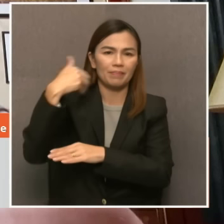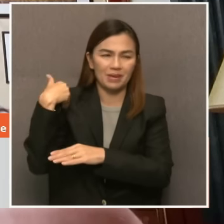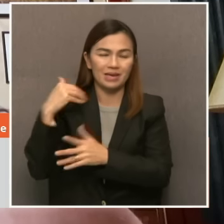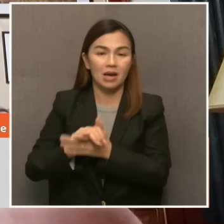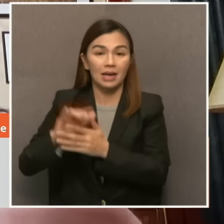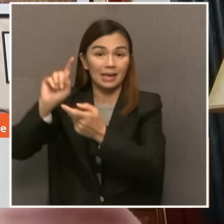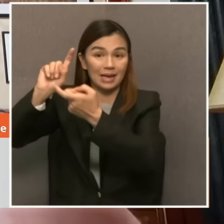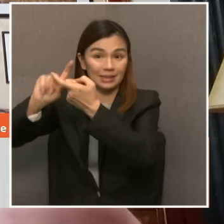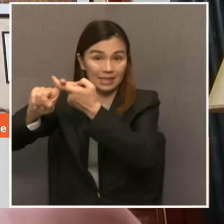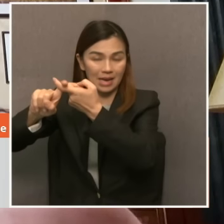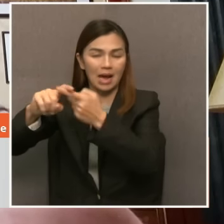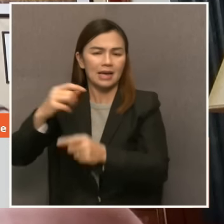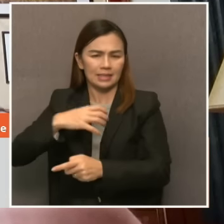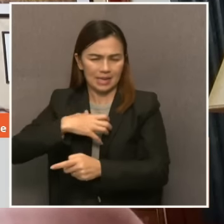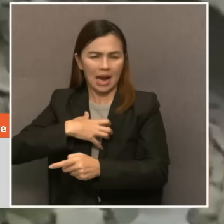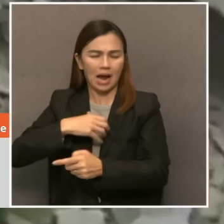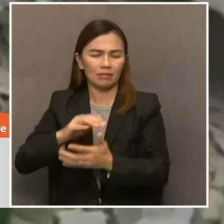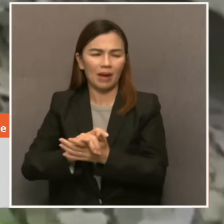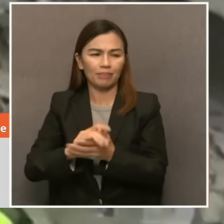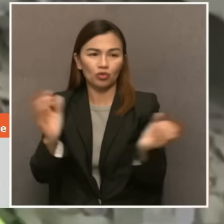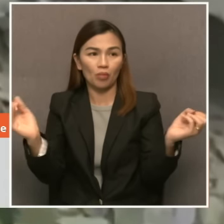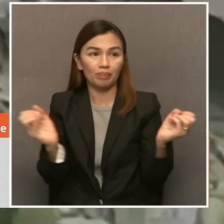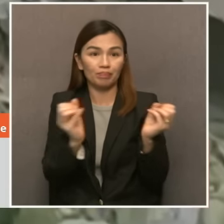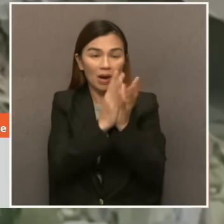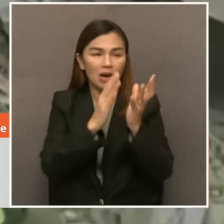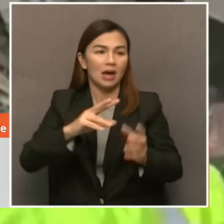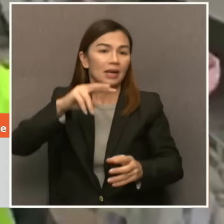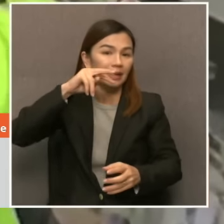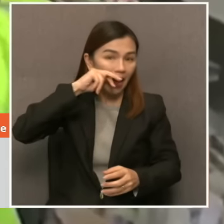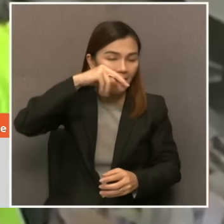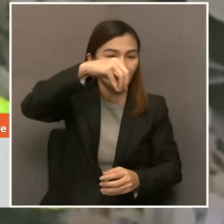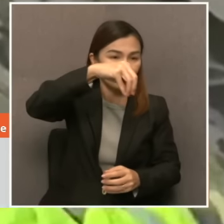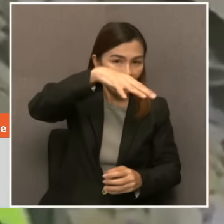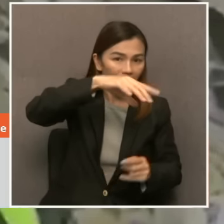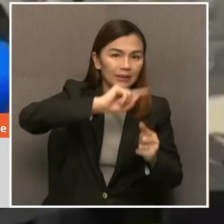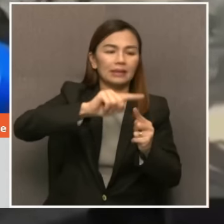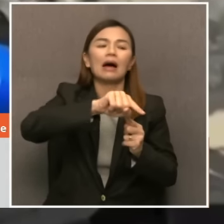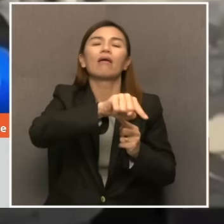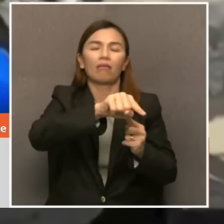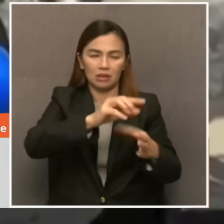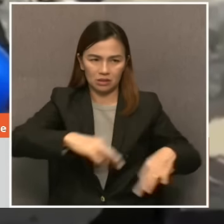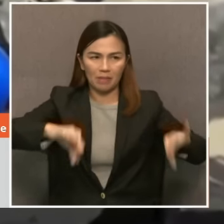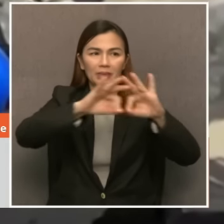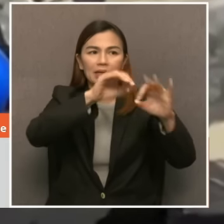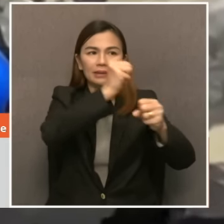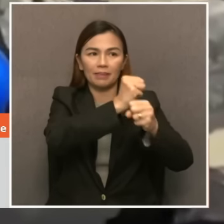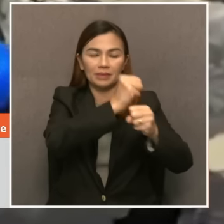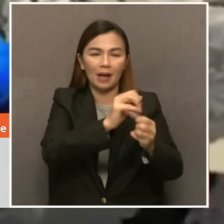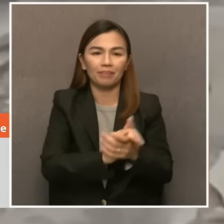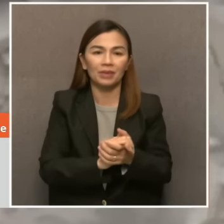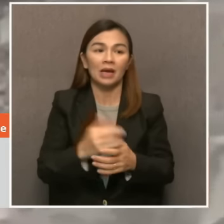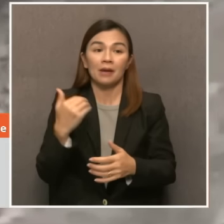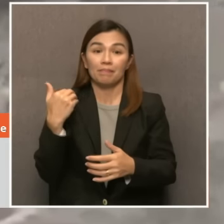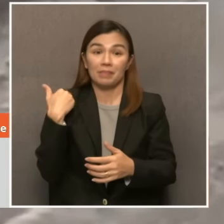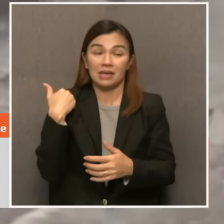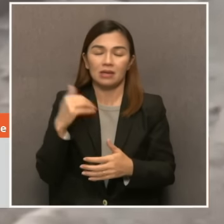ตีระบบโครงสร้างพื้นฐานที่สำคัญของประชาชนในเมืองนี้หลังเกิดเหตุประธานาธิบดีโวโลดิมีร์ เซเลนส